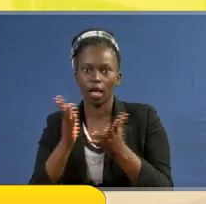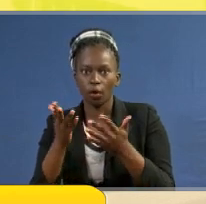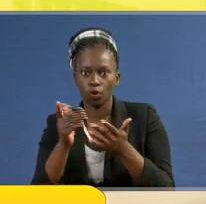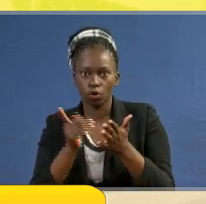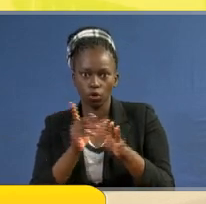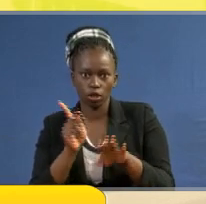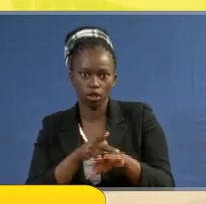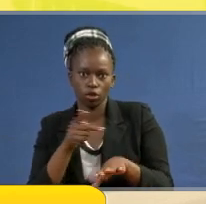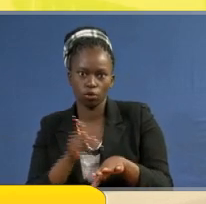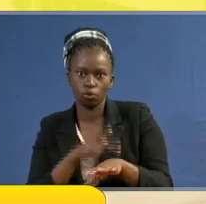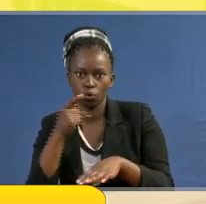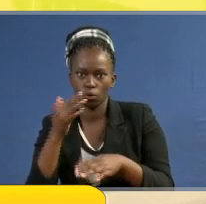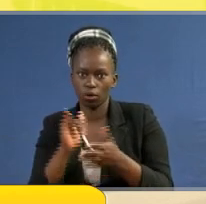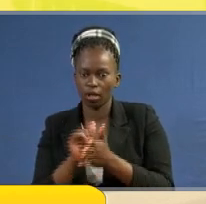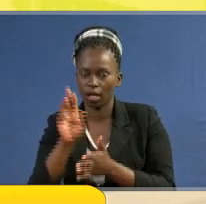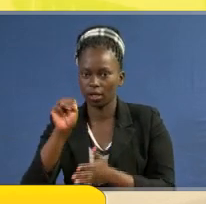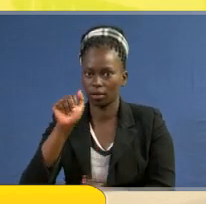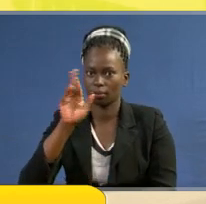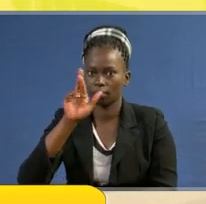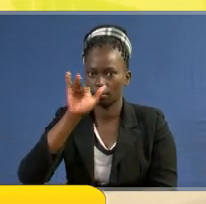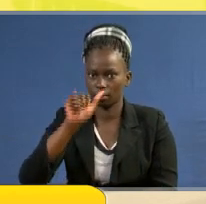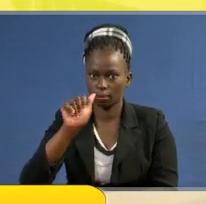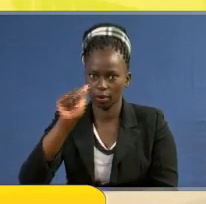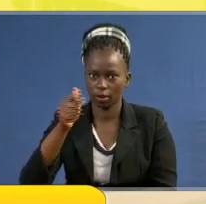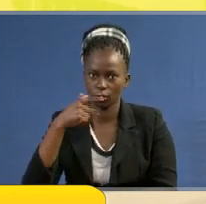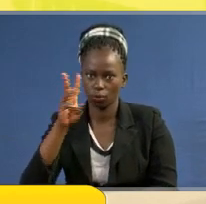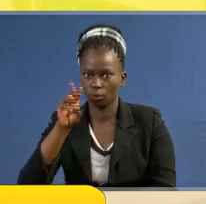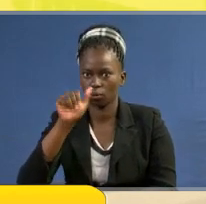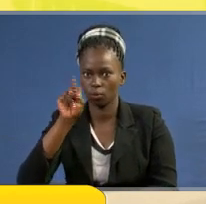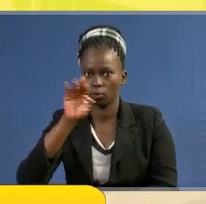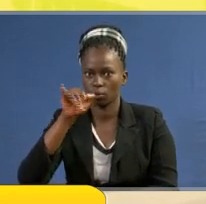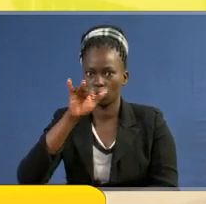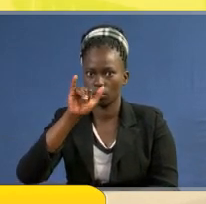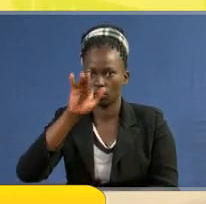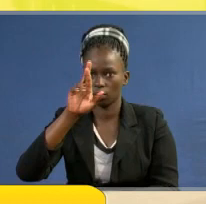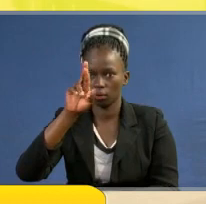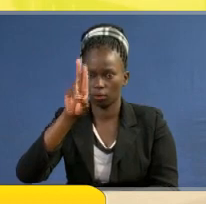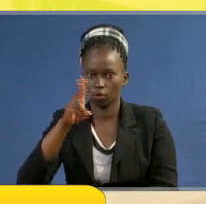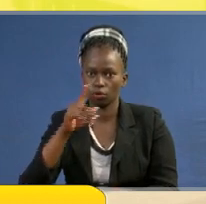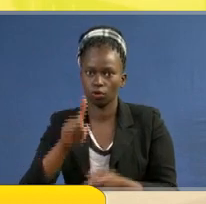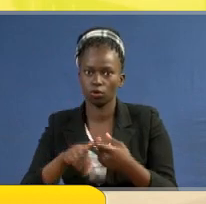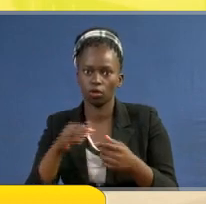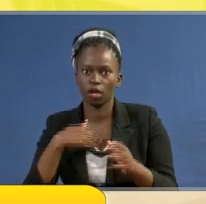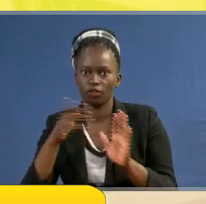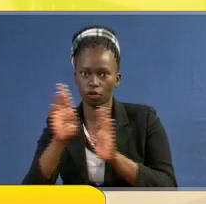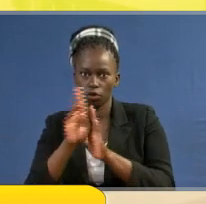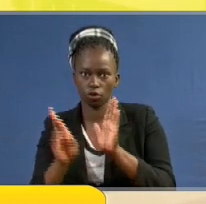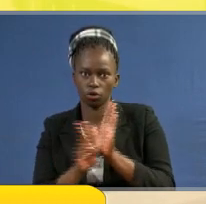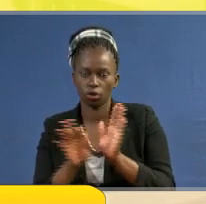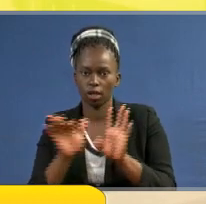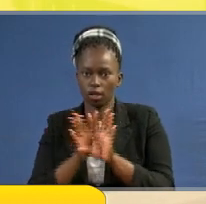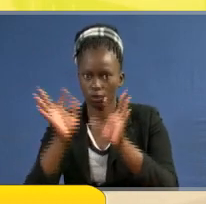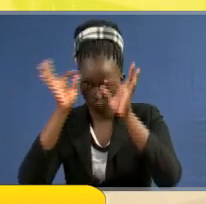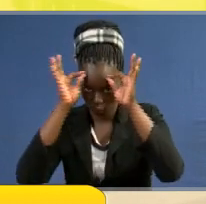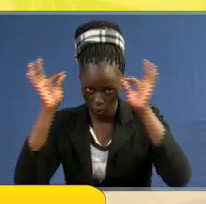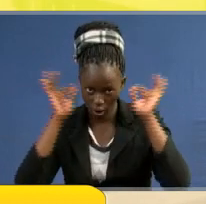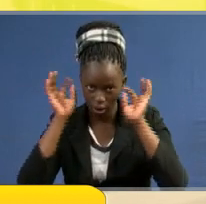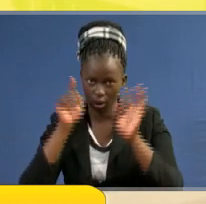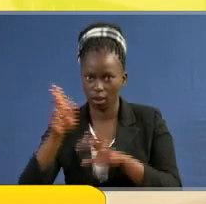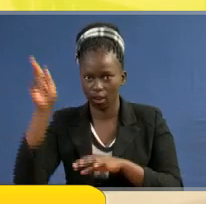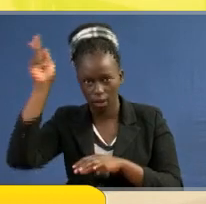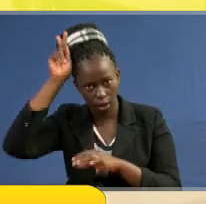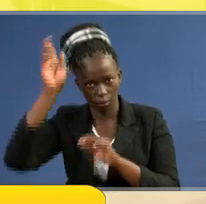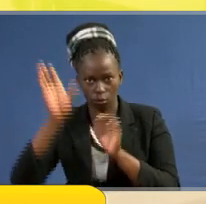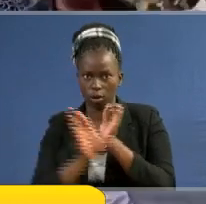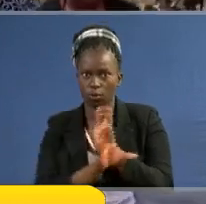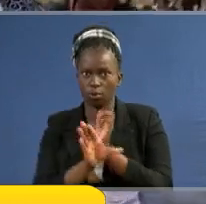Nadigishuo na Maria Wanjiru waliamua kubebwa na punda kwa kilomita moja leo walipofikia upewa sherehe ya harusi katika kaunti ya Kiambu.